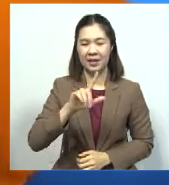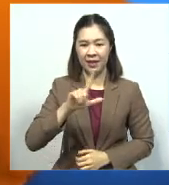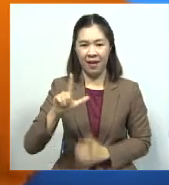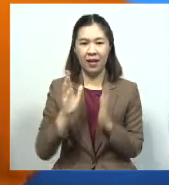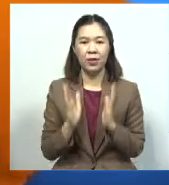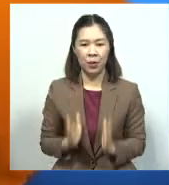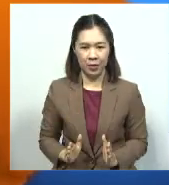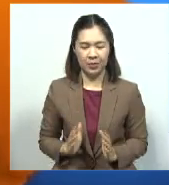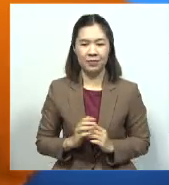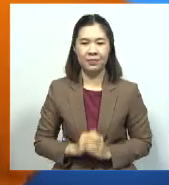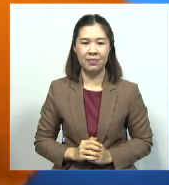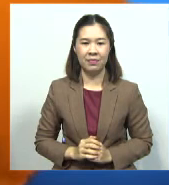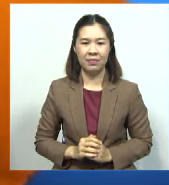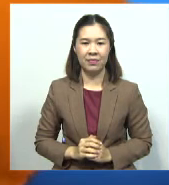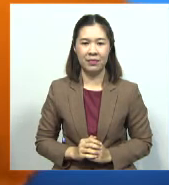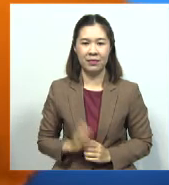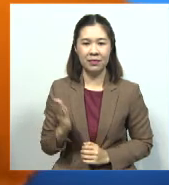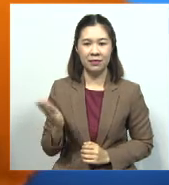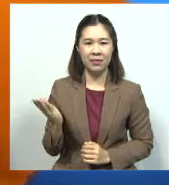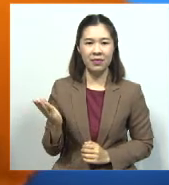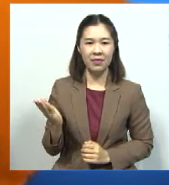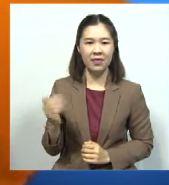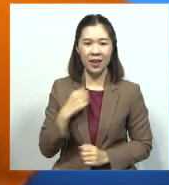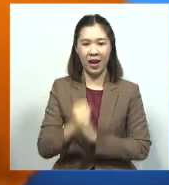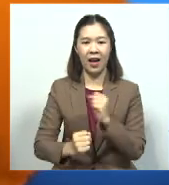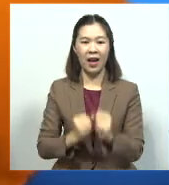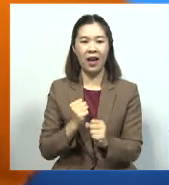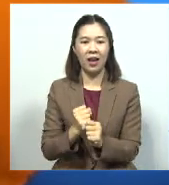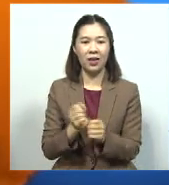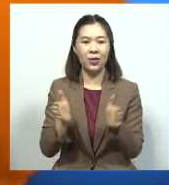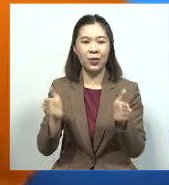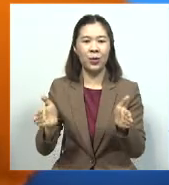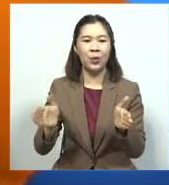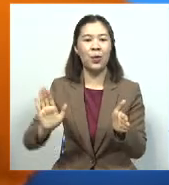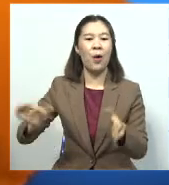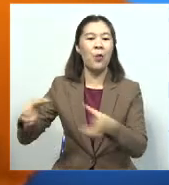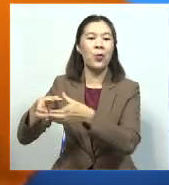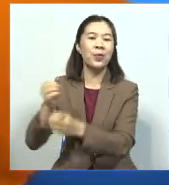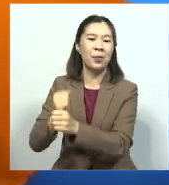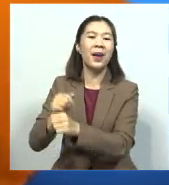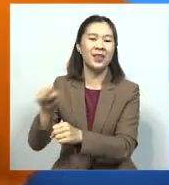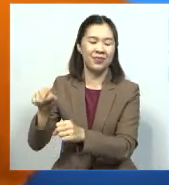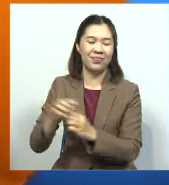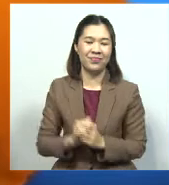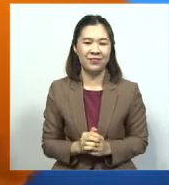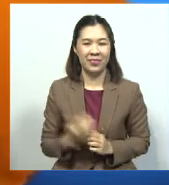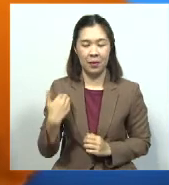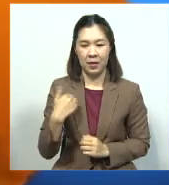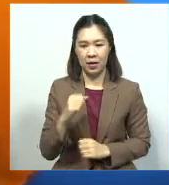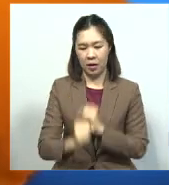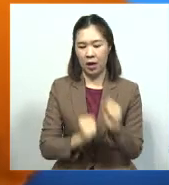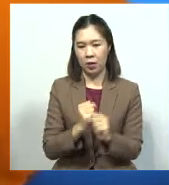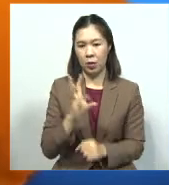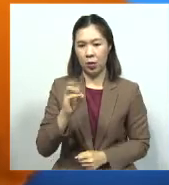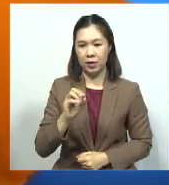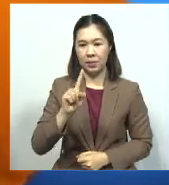นะคะ อันนี้อยู่ในช่วงของคุณวิษณุศักดิ์อยู่ในช่วงคุณวิษณุศักด ิ์ทีมงานของเรา ทีมงานของเรานะฮะ แล้วก็ช่วง61ปีขึ้นไปนี่10